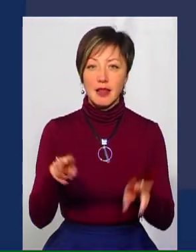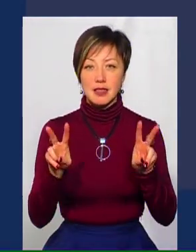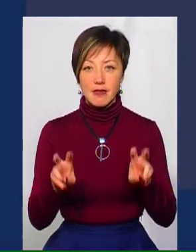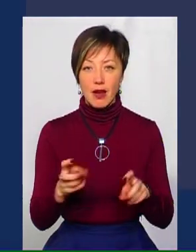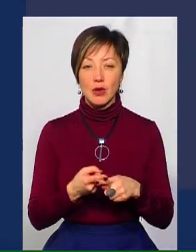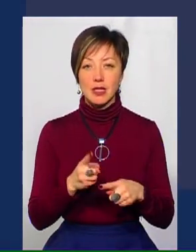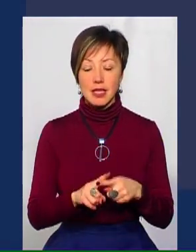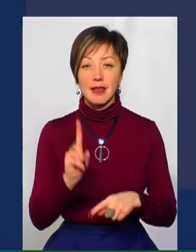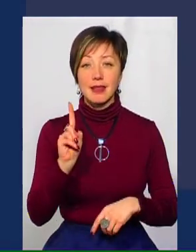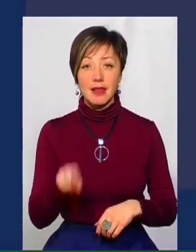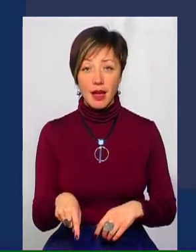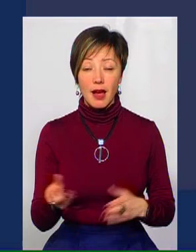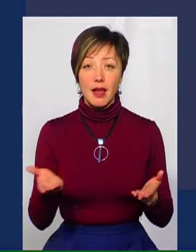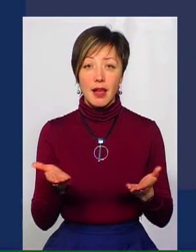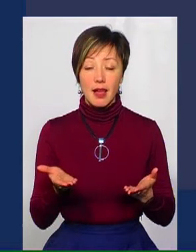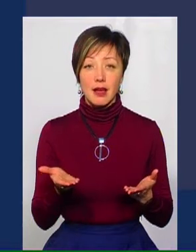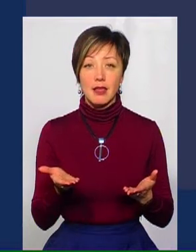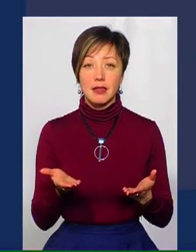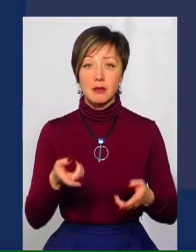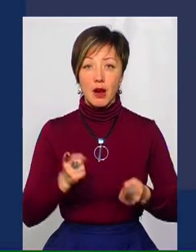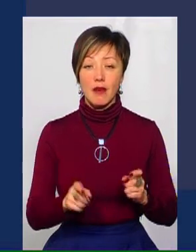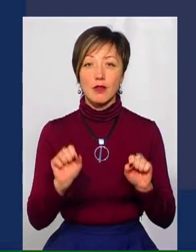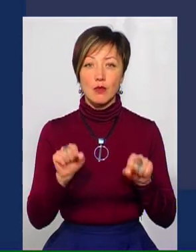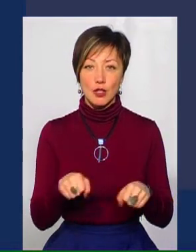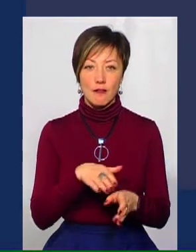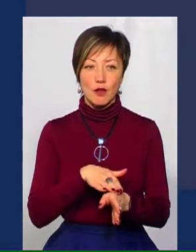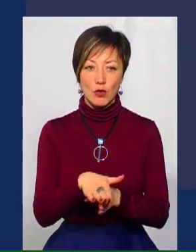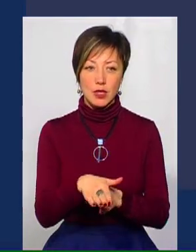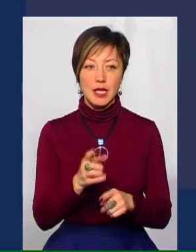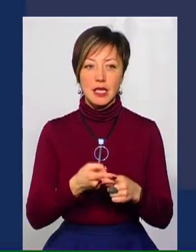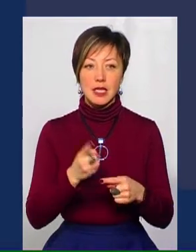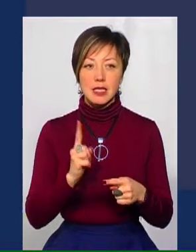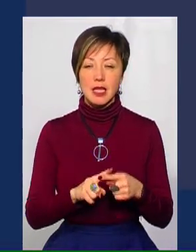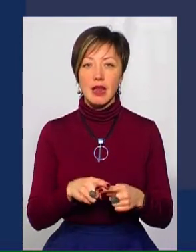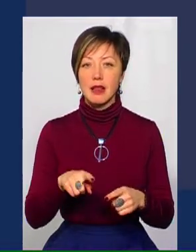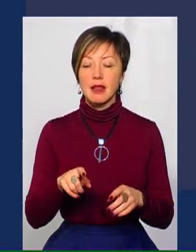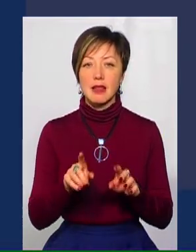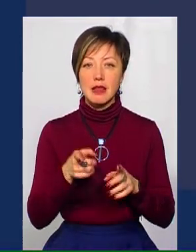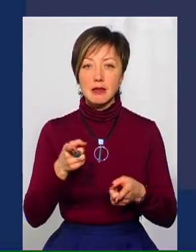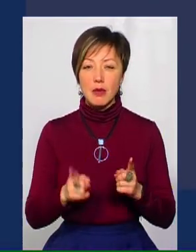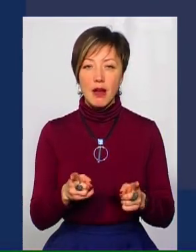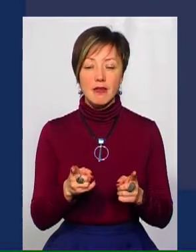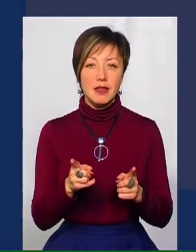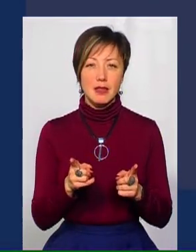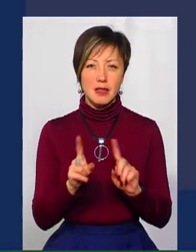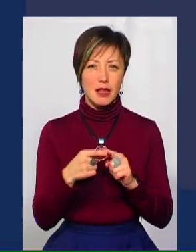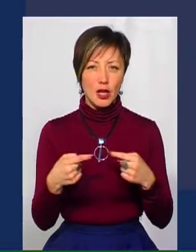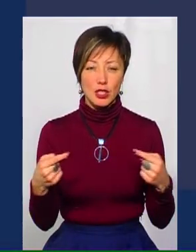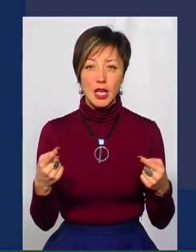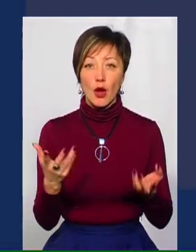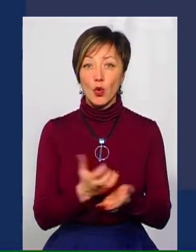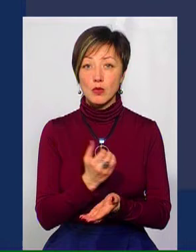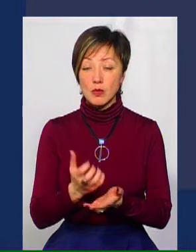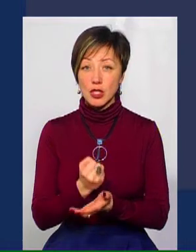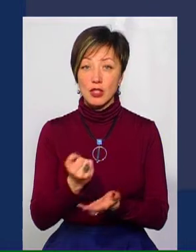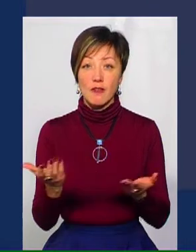та земля, на якій справді ти можеш відбутися. І це дуже, насправді, дивні речі, тому що є люди, які успішні